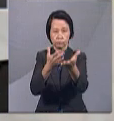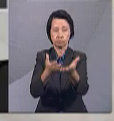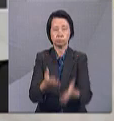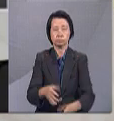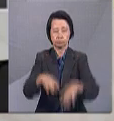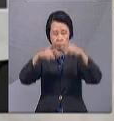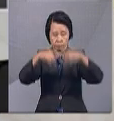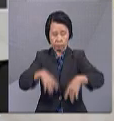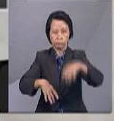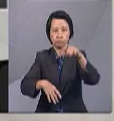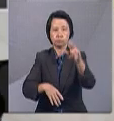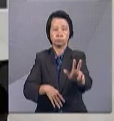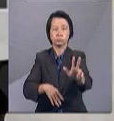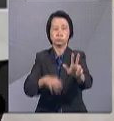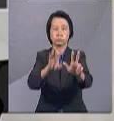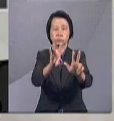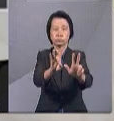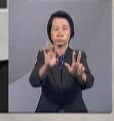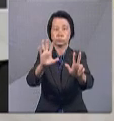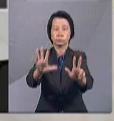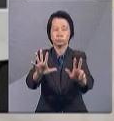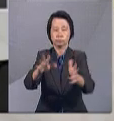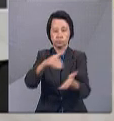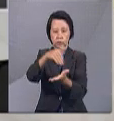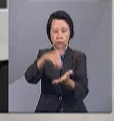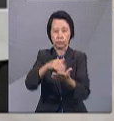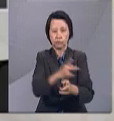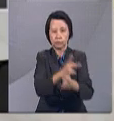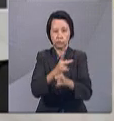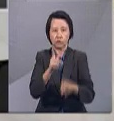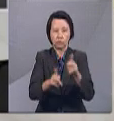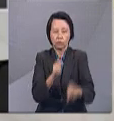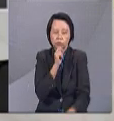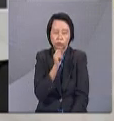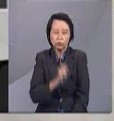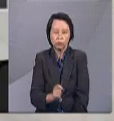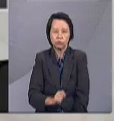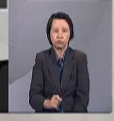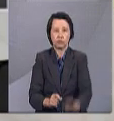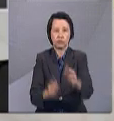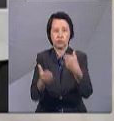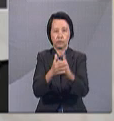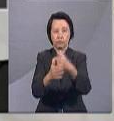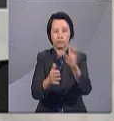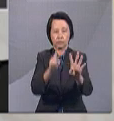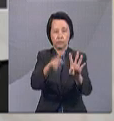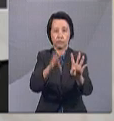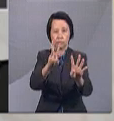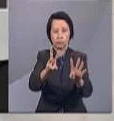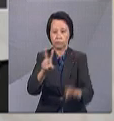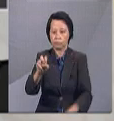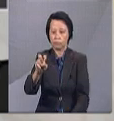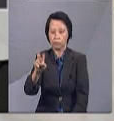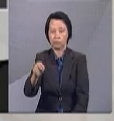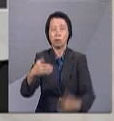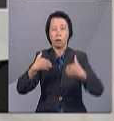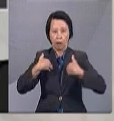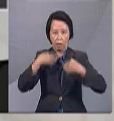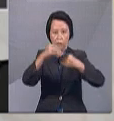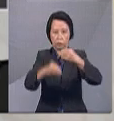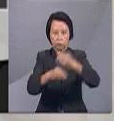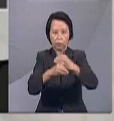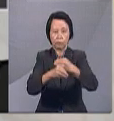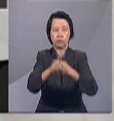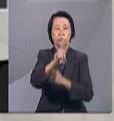19 d385 pusat jagaan wa gemas sehingga 4 Jun 2020 yaitu ada pertambahan